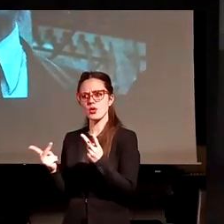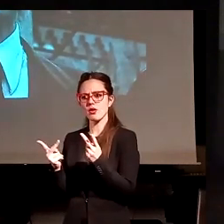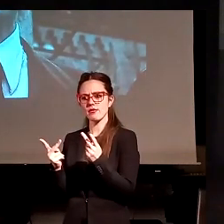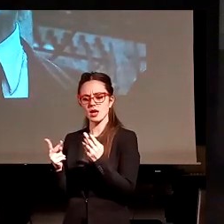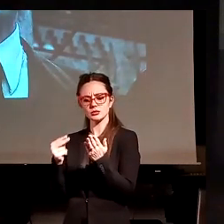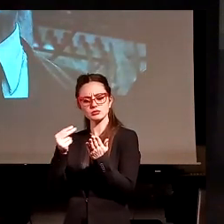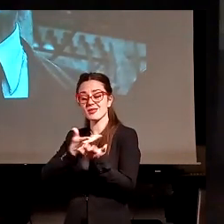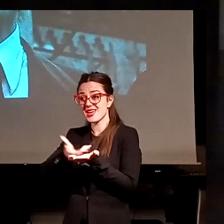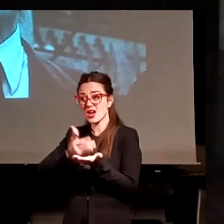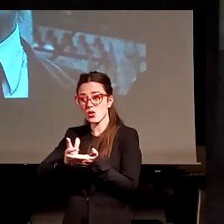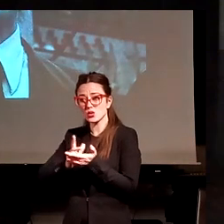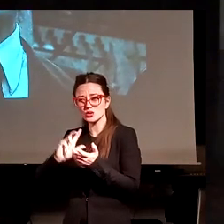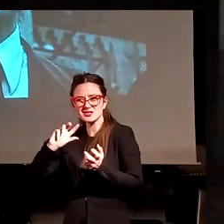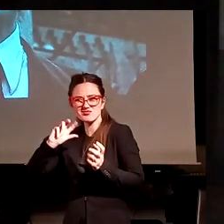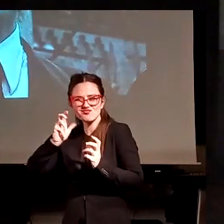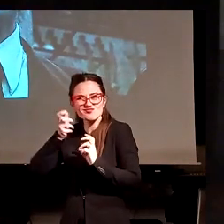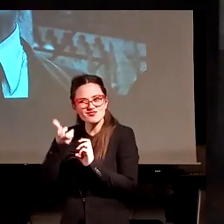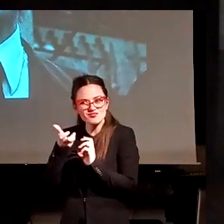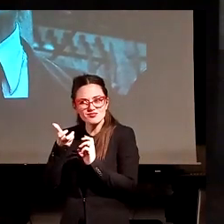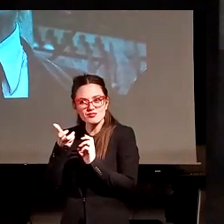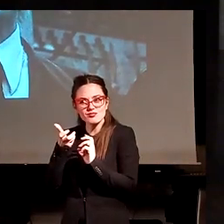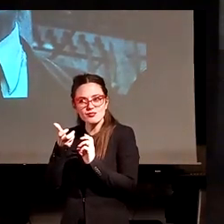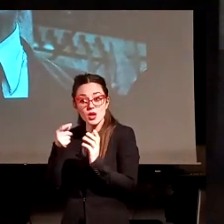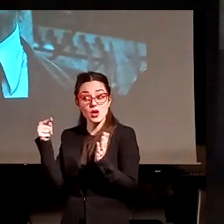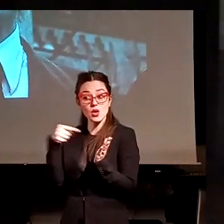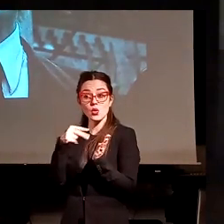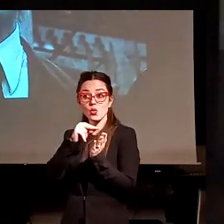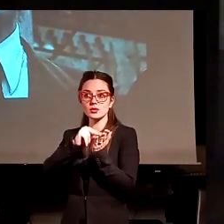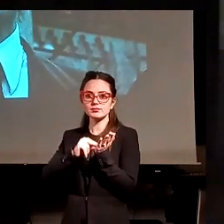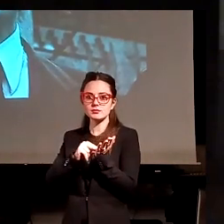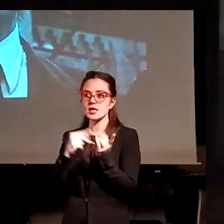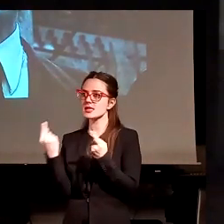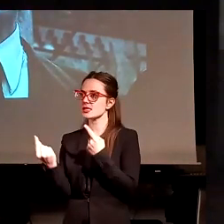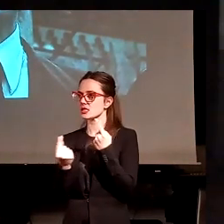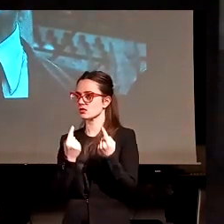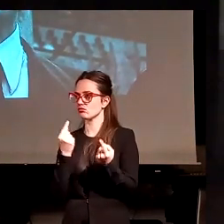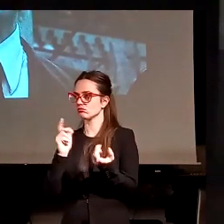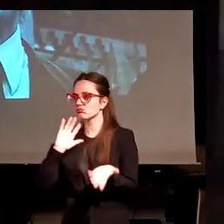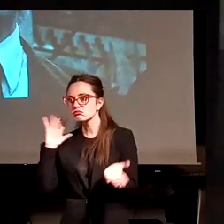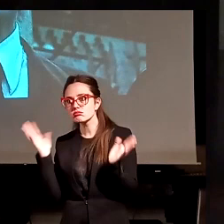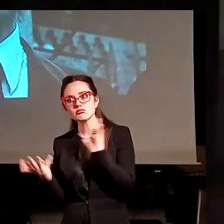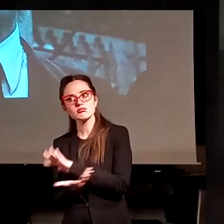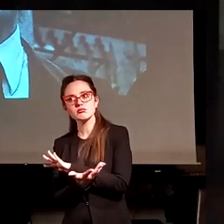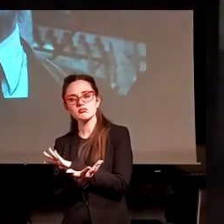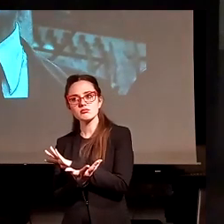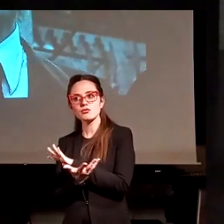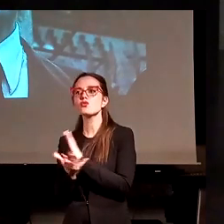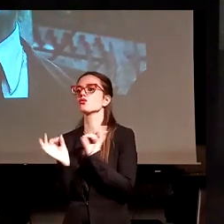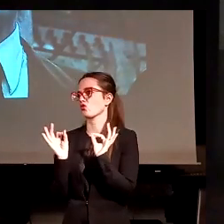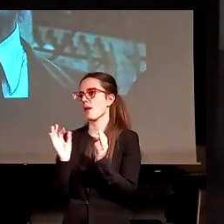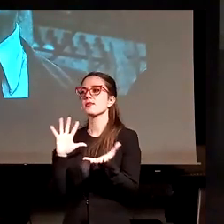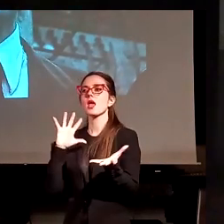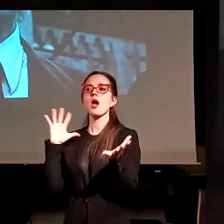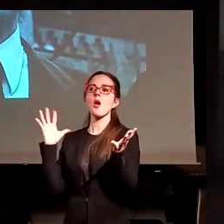uqbar orbis tertius in cui lui quasi praticamente ribalta la sentenza di mannar né per cui tutto il mondo